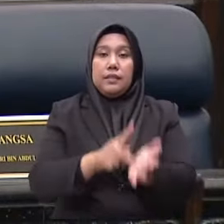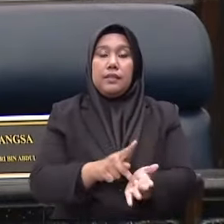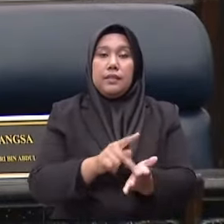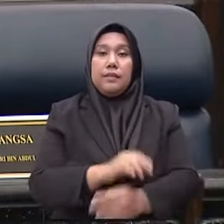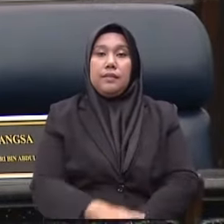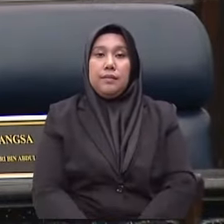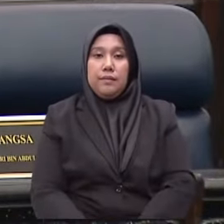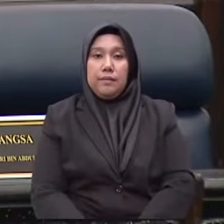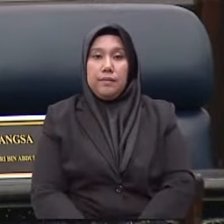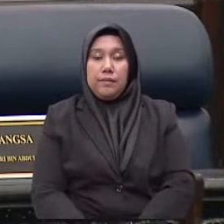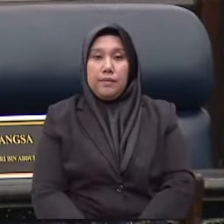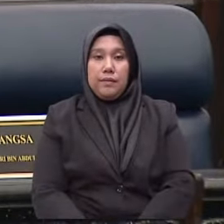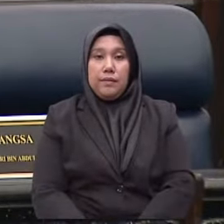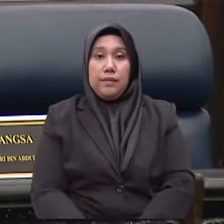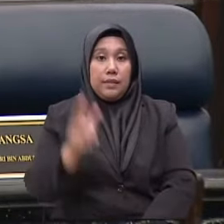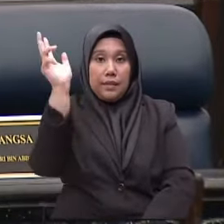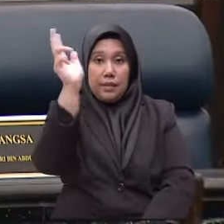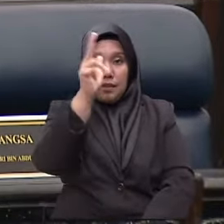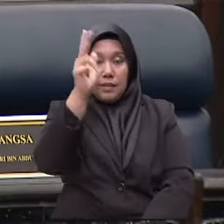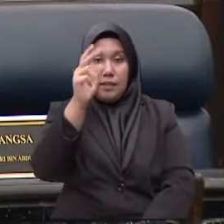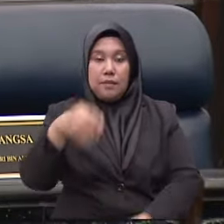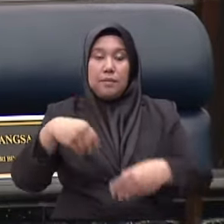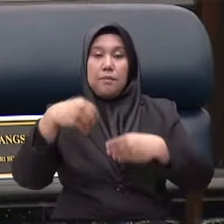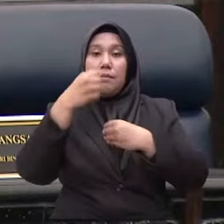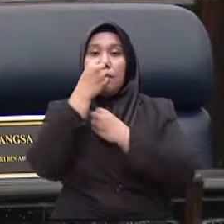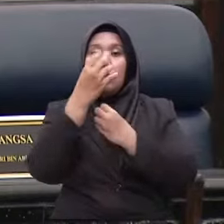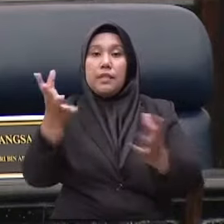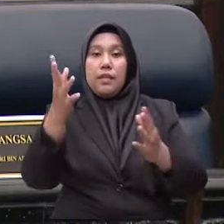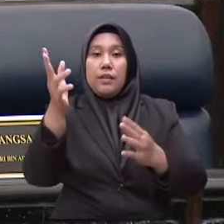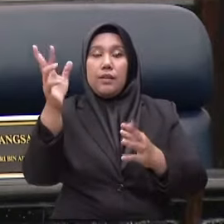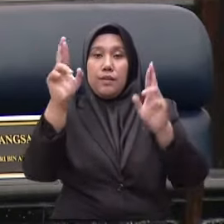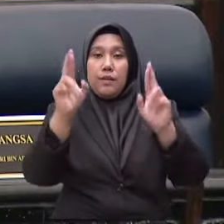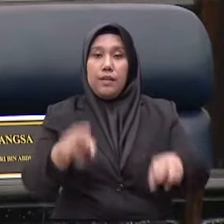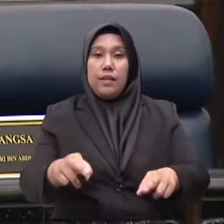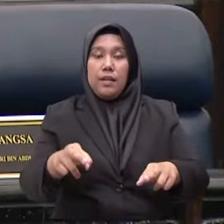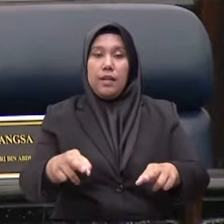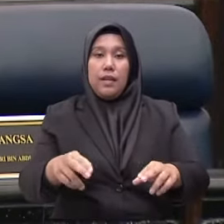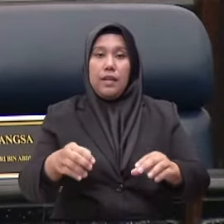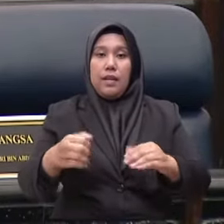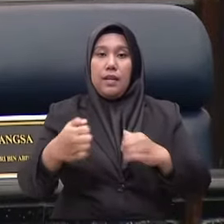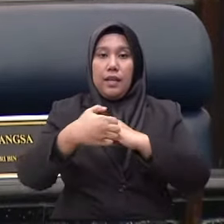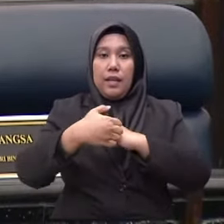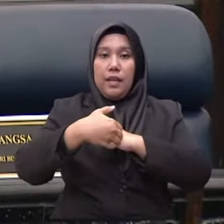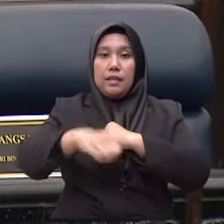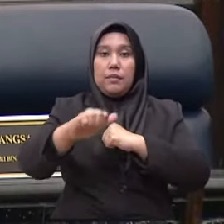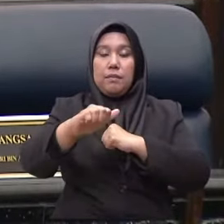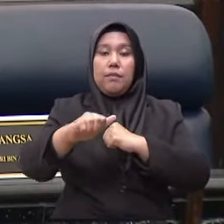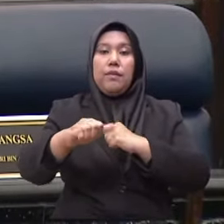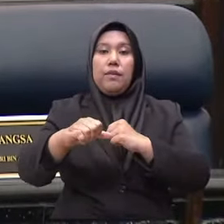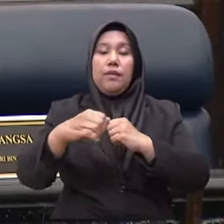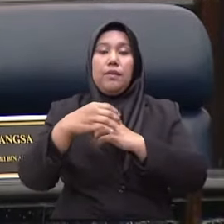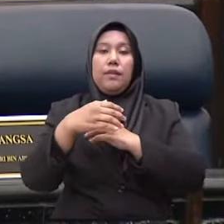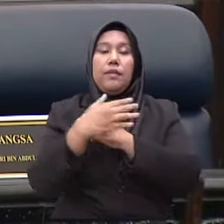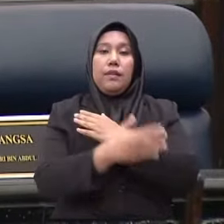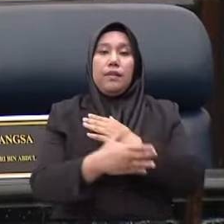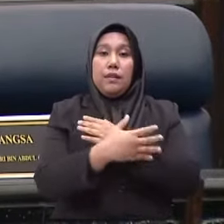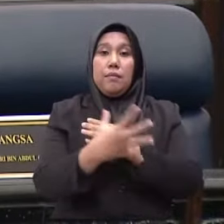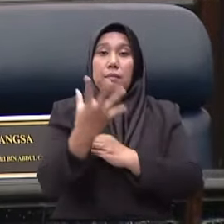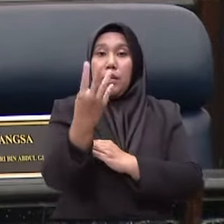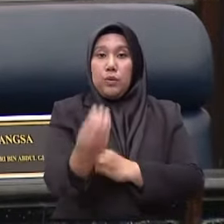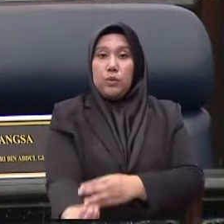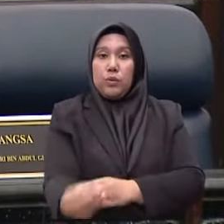juga memberitahu kepada rakyat bahawa eksport negara hari ini menguncup selama 6 bulan